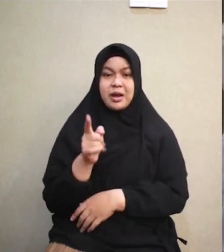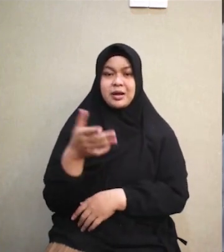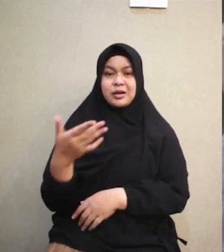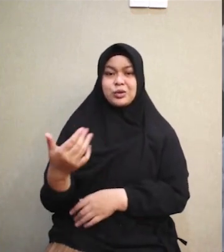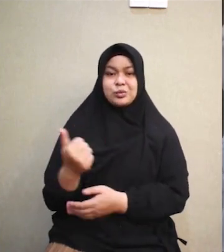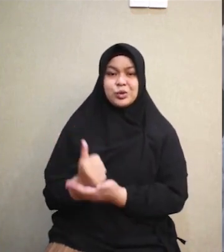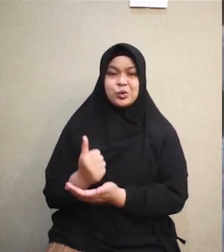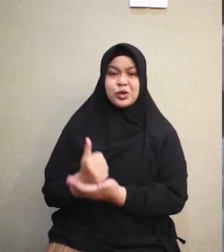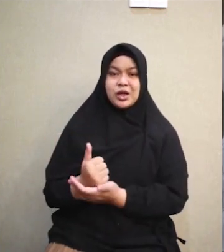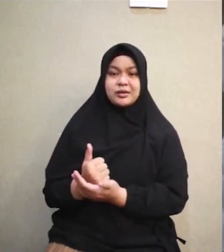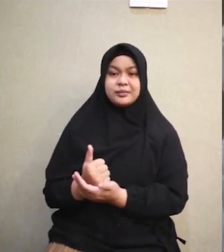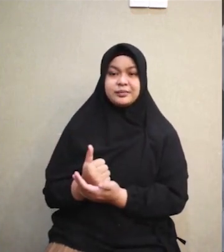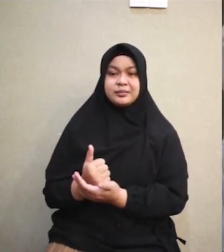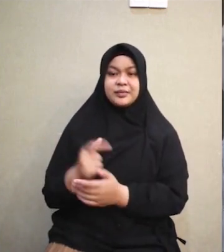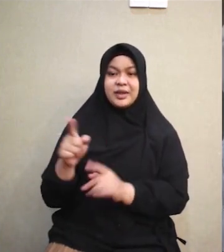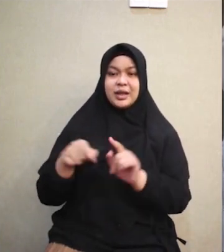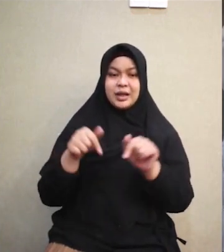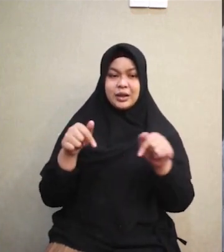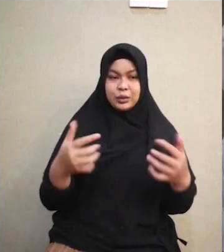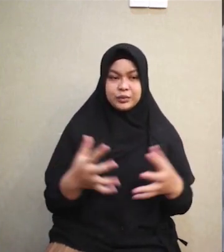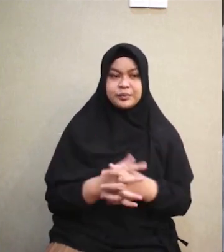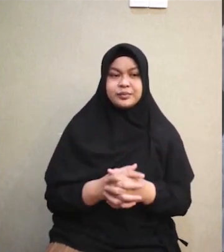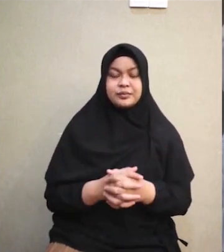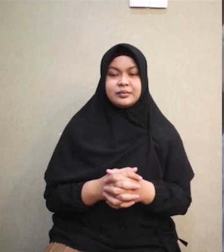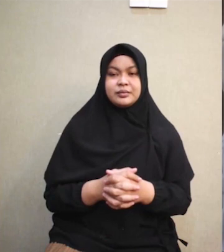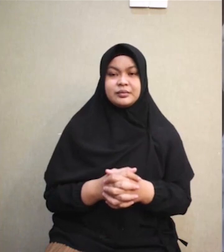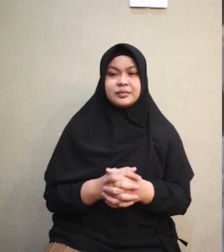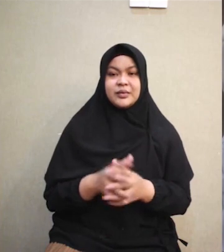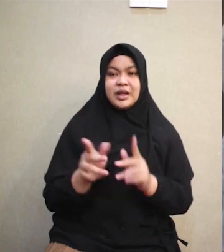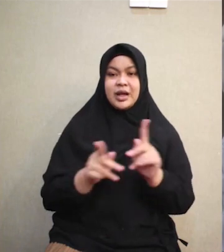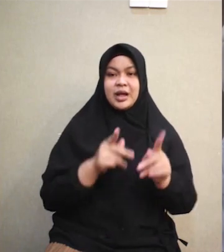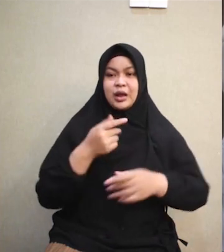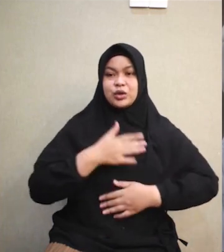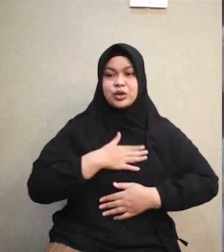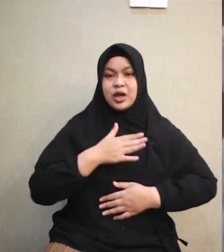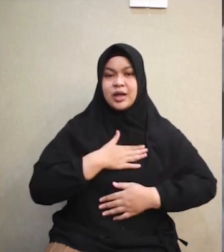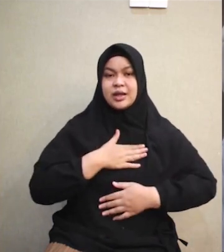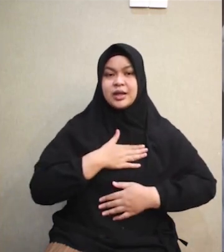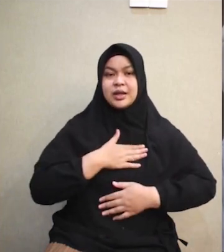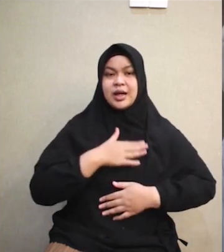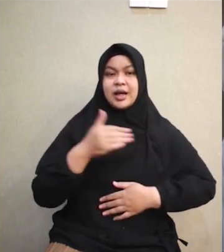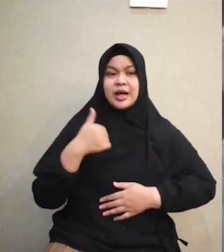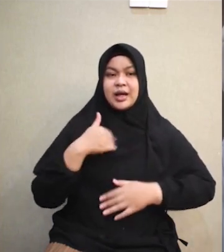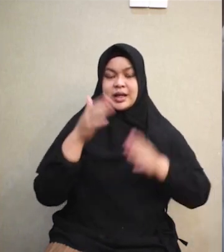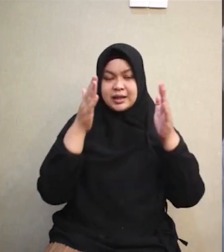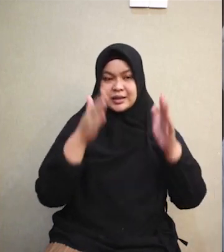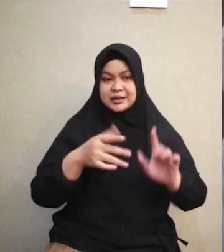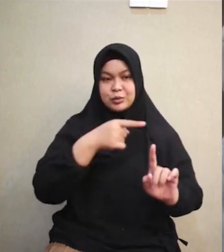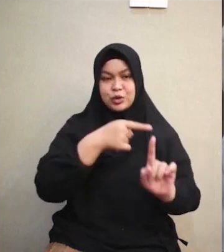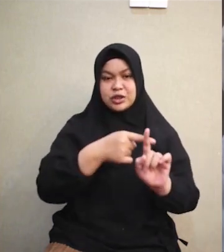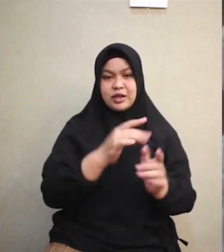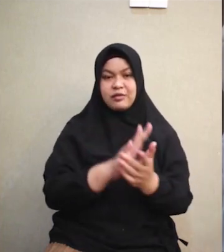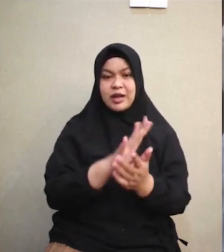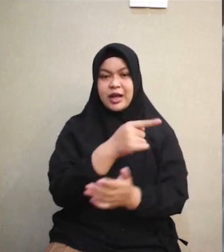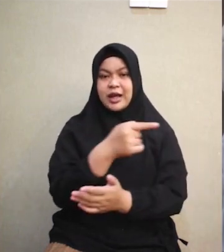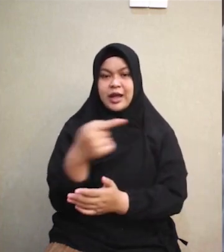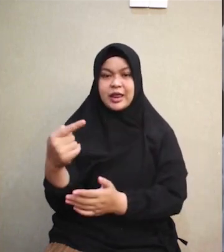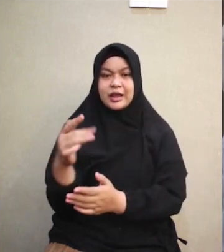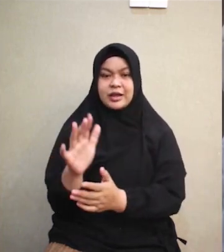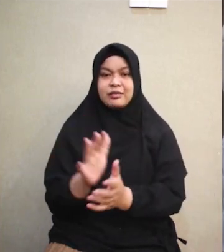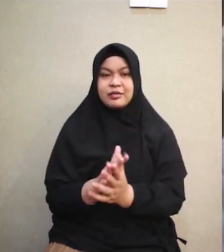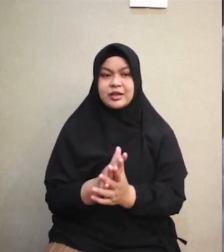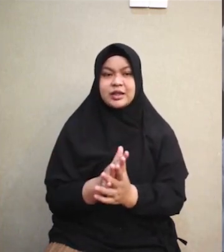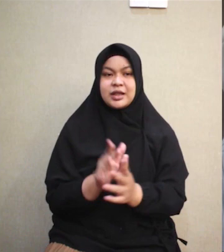sebetulnya dari itu juga kalau saya sih ada sisi positif dan negatifnya negatifnya